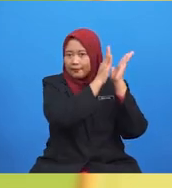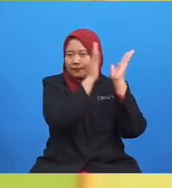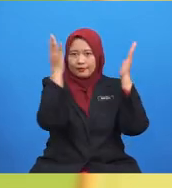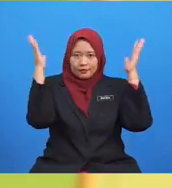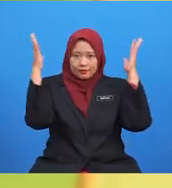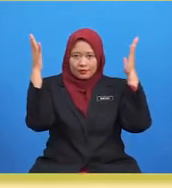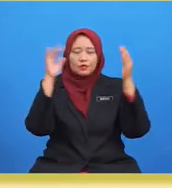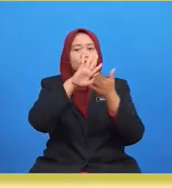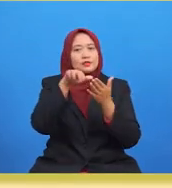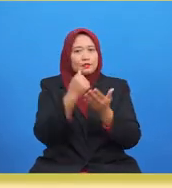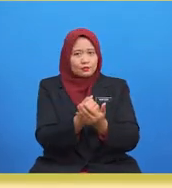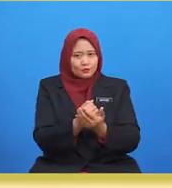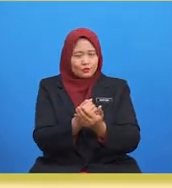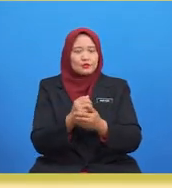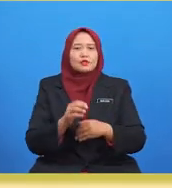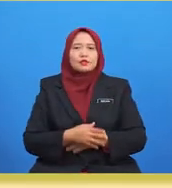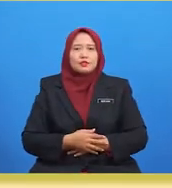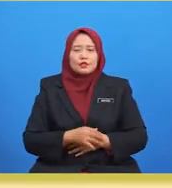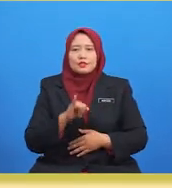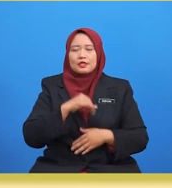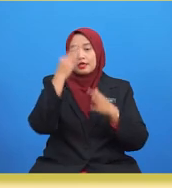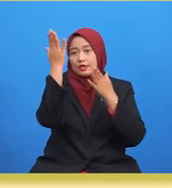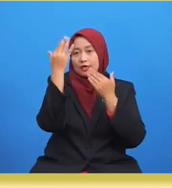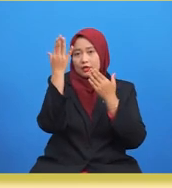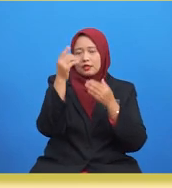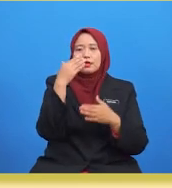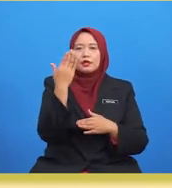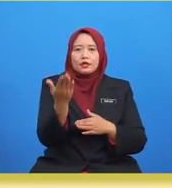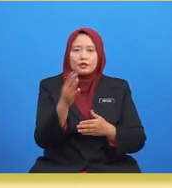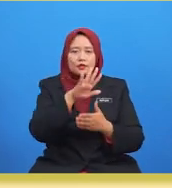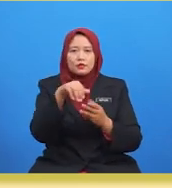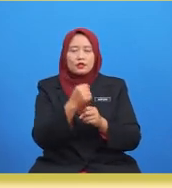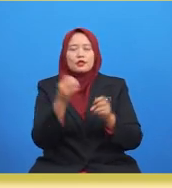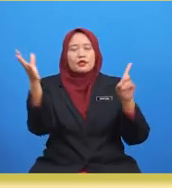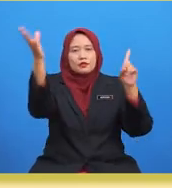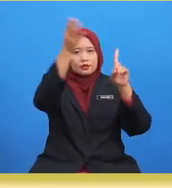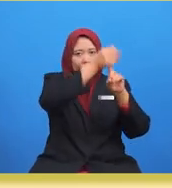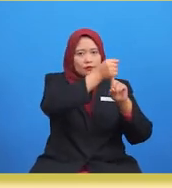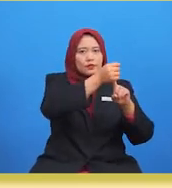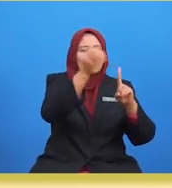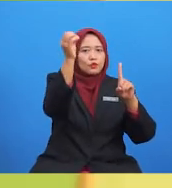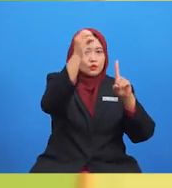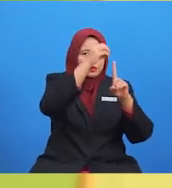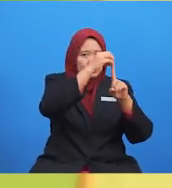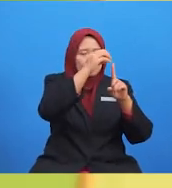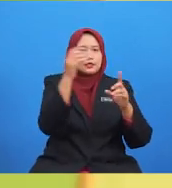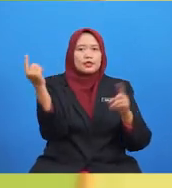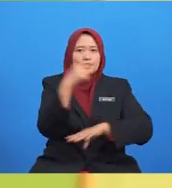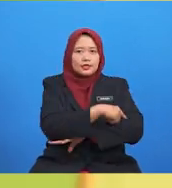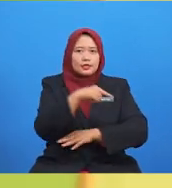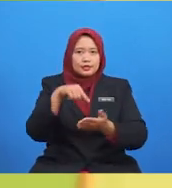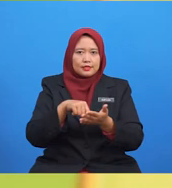untuk anda. Saya harap agar murid-murid dapat menguasai objektif pembelajaran kita pada hari ini. Akhir